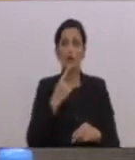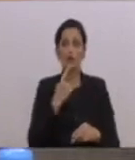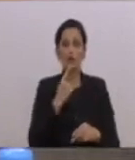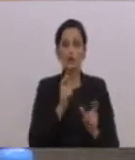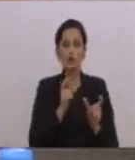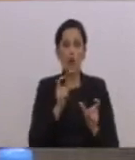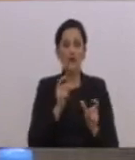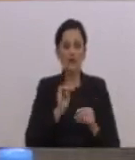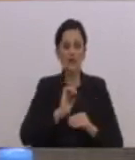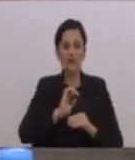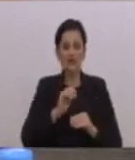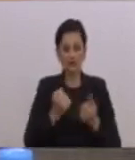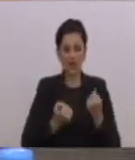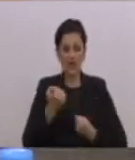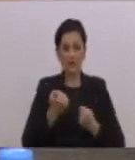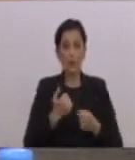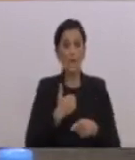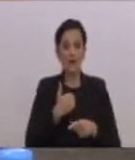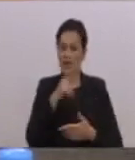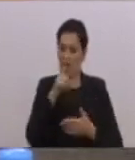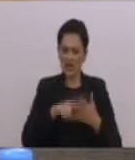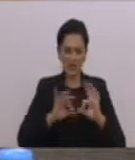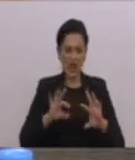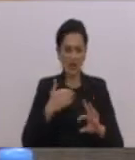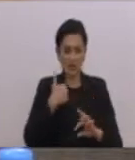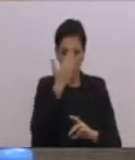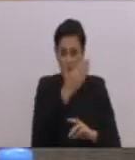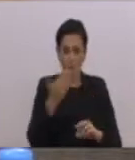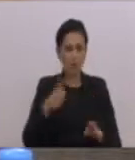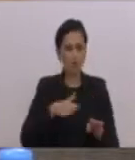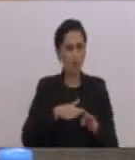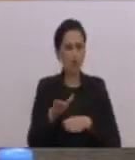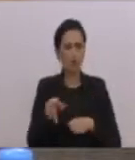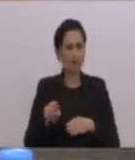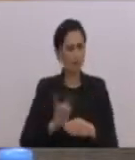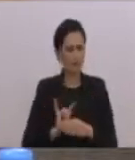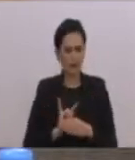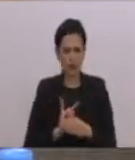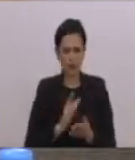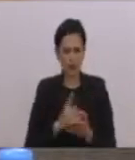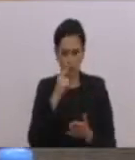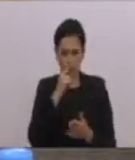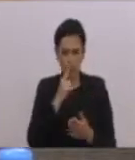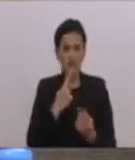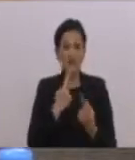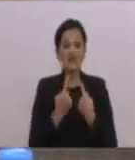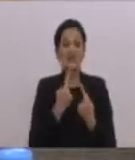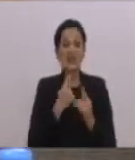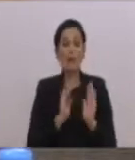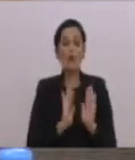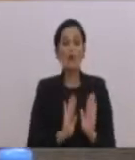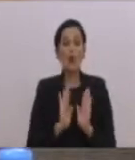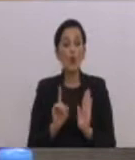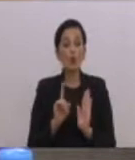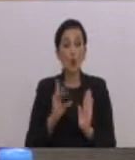ავტომობილების იმპორტს. Მინდა დავარწმუნო ჩვენ მოსახლეობა, რომ ეს არის სრული სიცრუე და საუბარია მხოლოდ და მხოლოდ იმაზე,